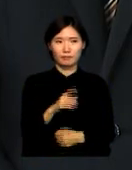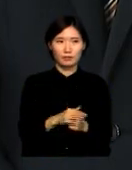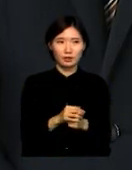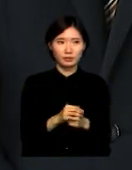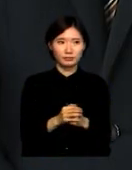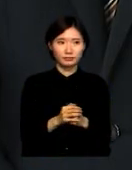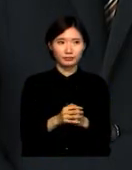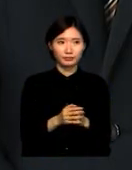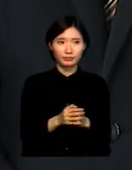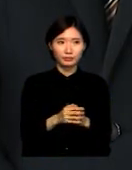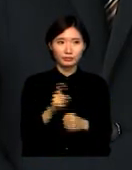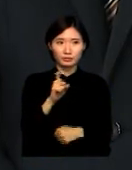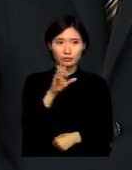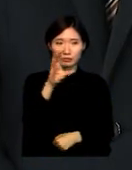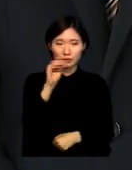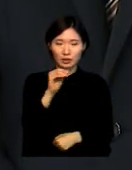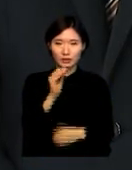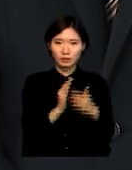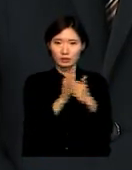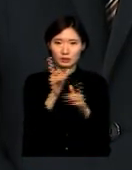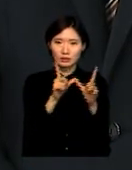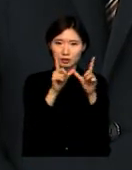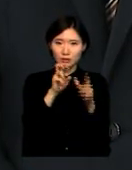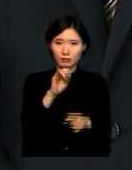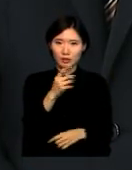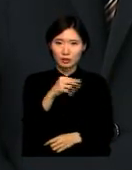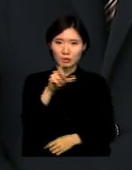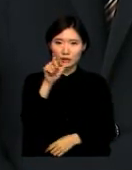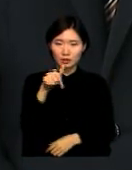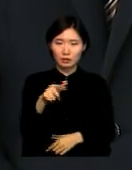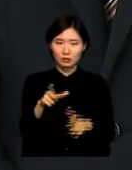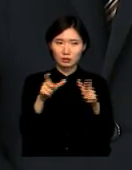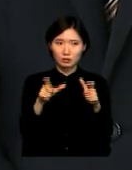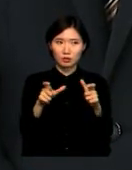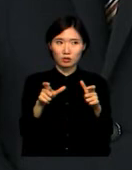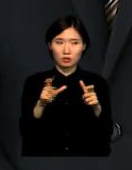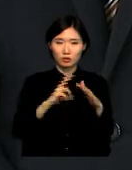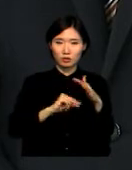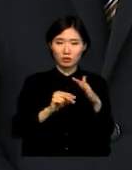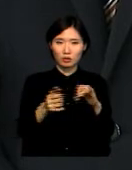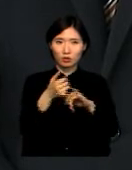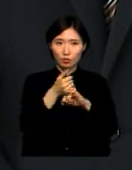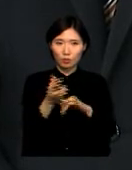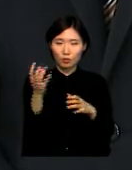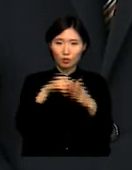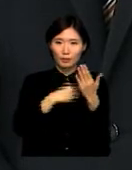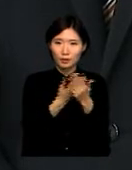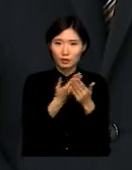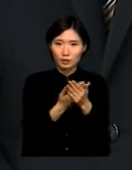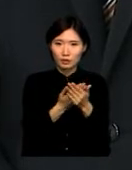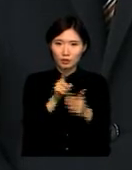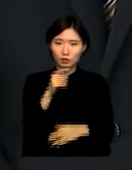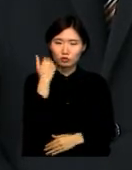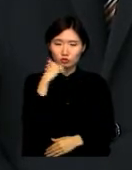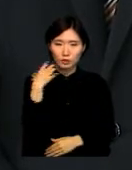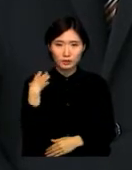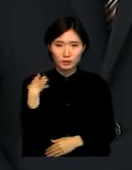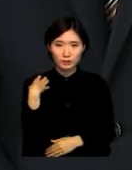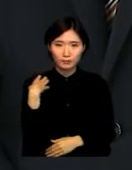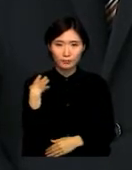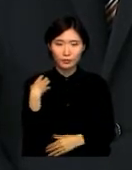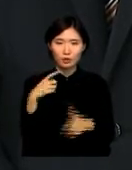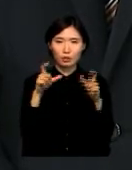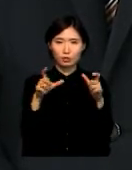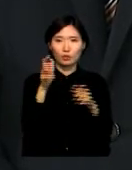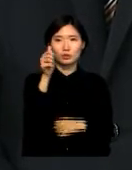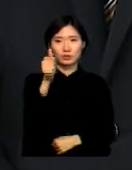이상 사는 밀락역을 추가로 꼭 본 타당성에는 반영해달라. 그거를 누구 책임으로 누가 하게 돼 있냐.